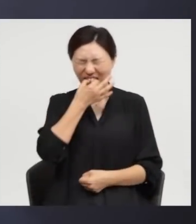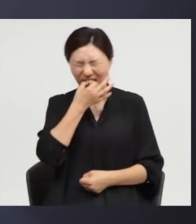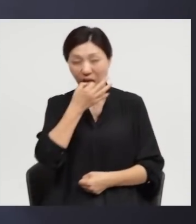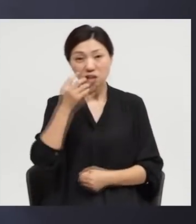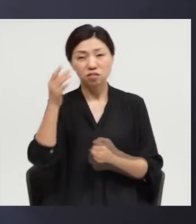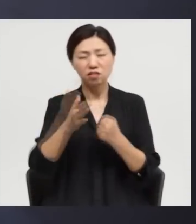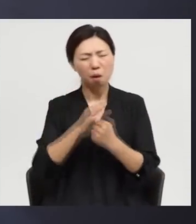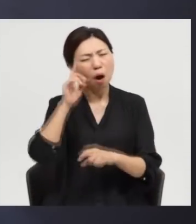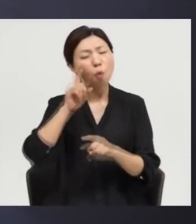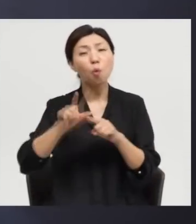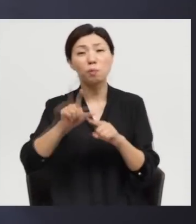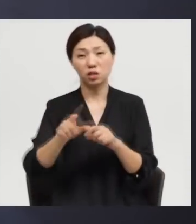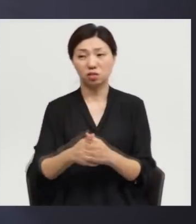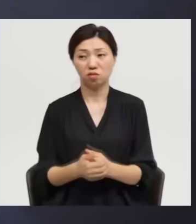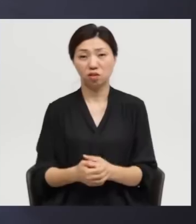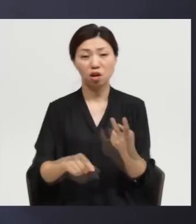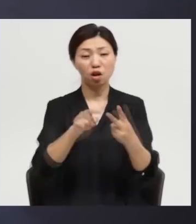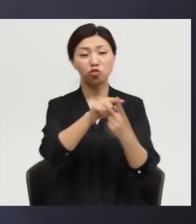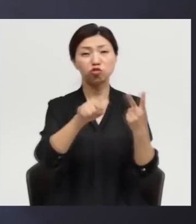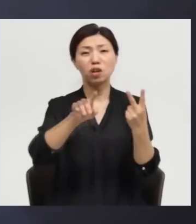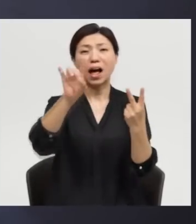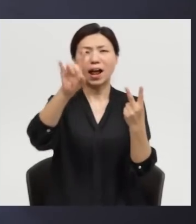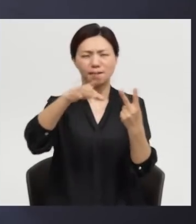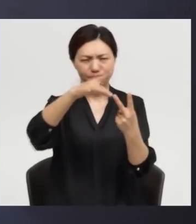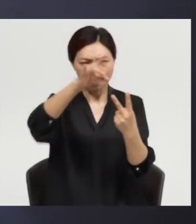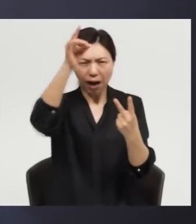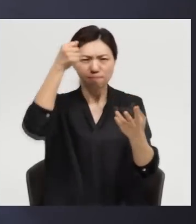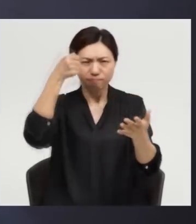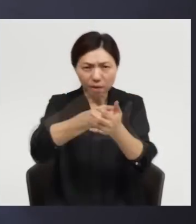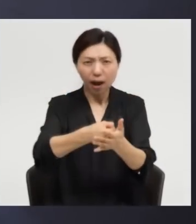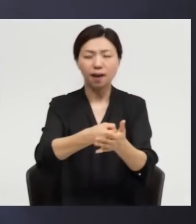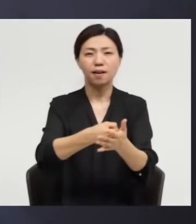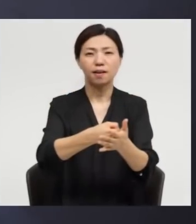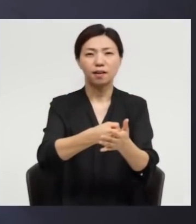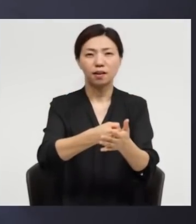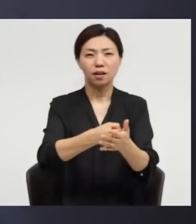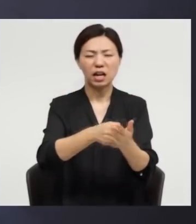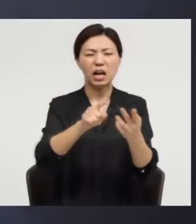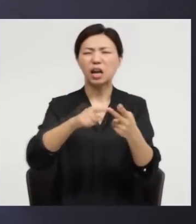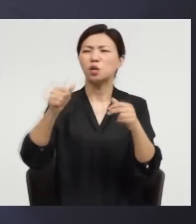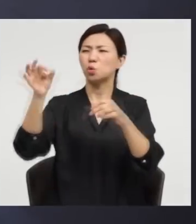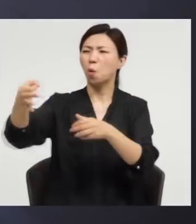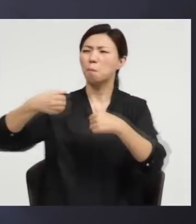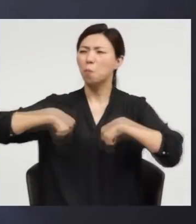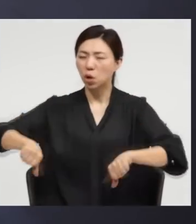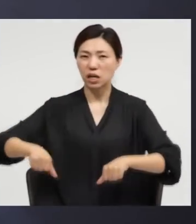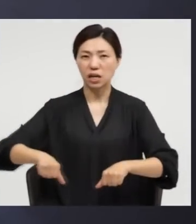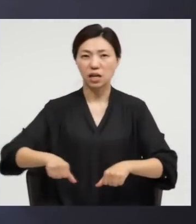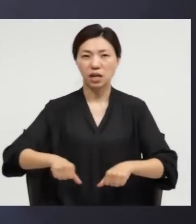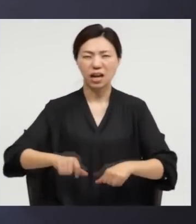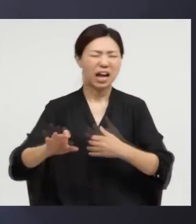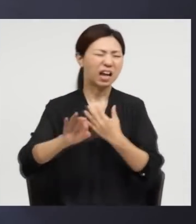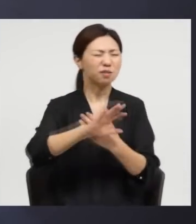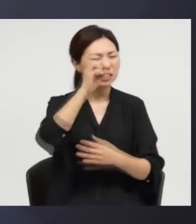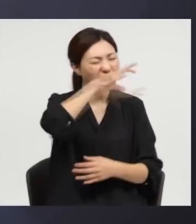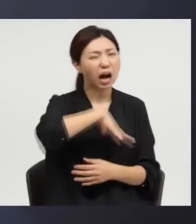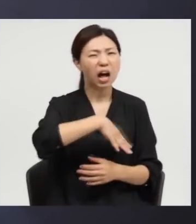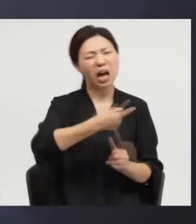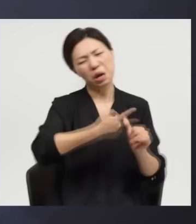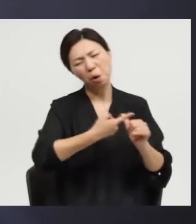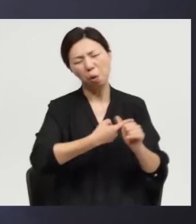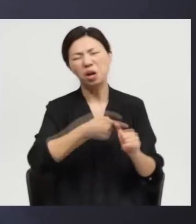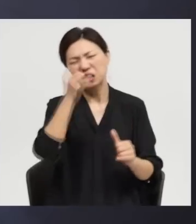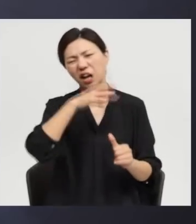고민이 되지. 둘 중에 하나를 딱 선택해서 그래 돈을 버리자 아니면 그래